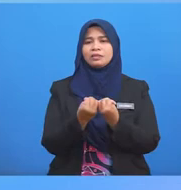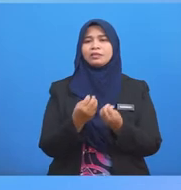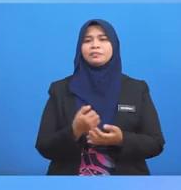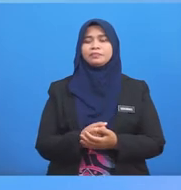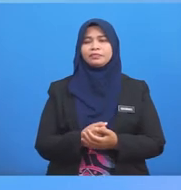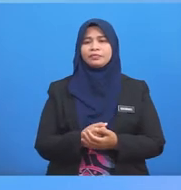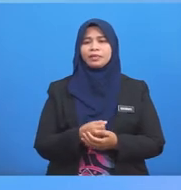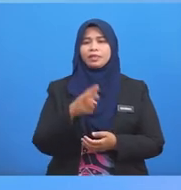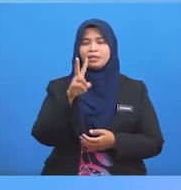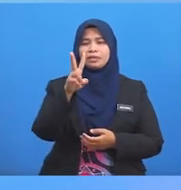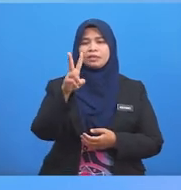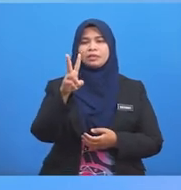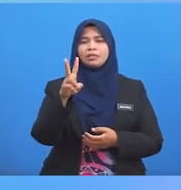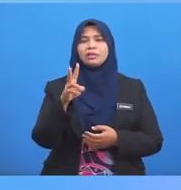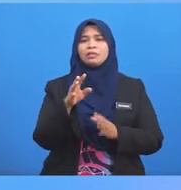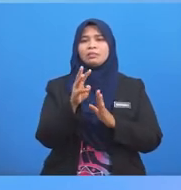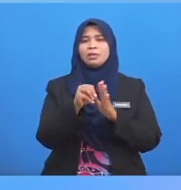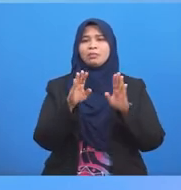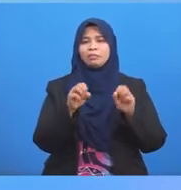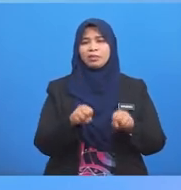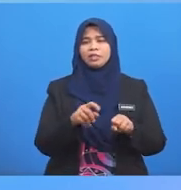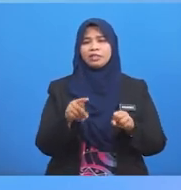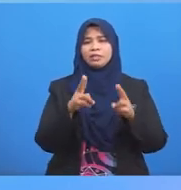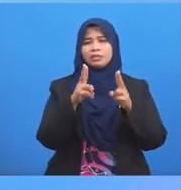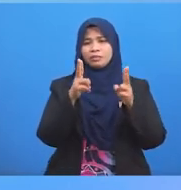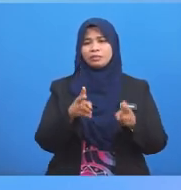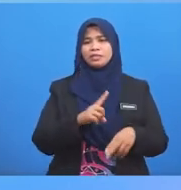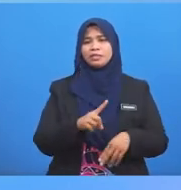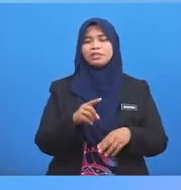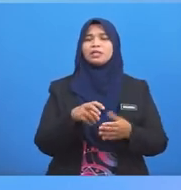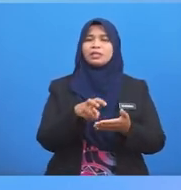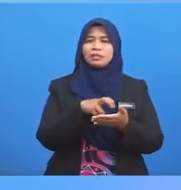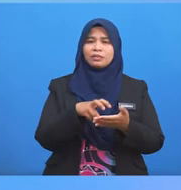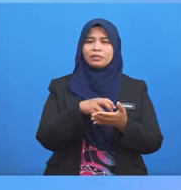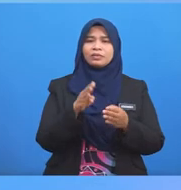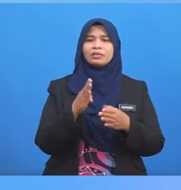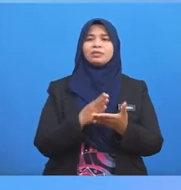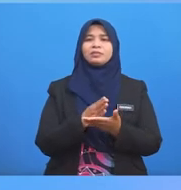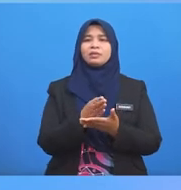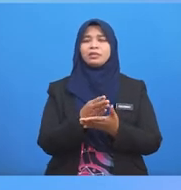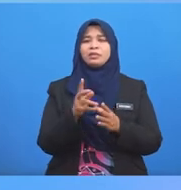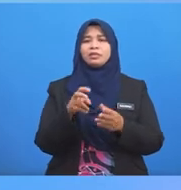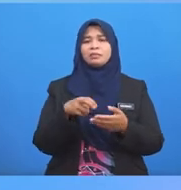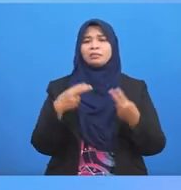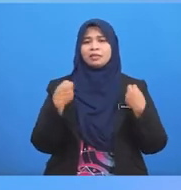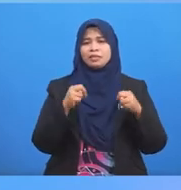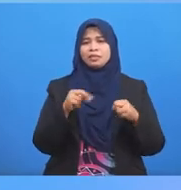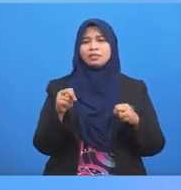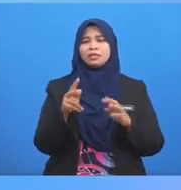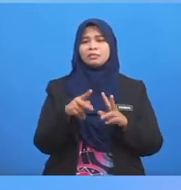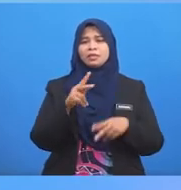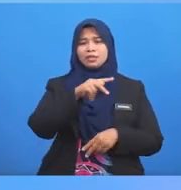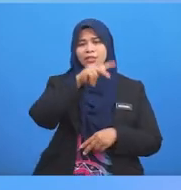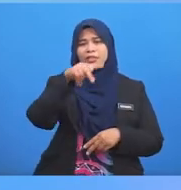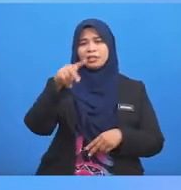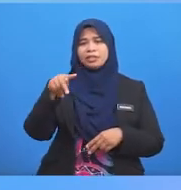bantuan. Kedua, membolehkan umat Islam meneroka bidang perniagaan, perkilangan, pertanian dan